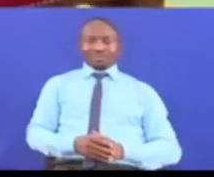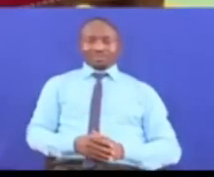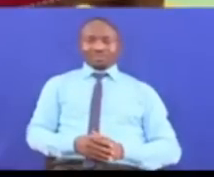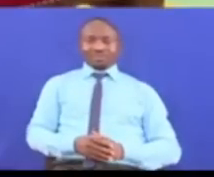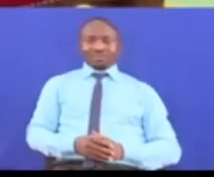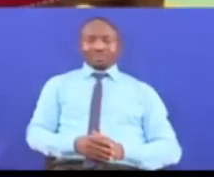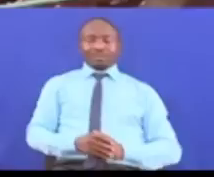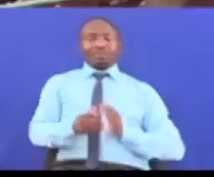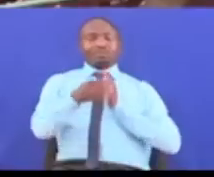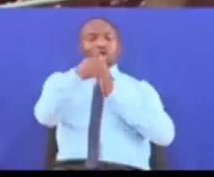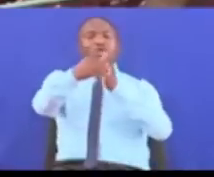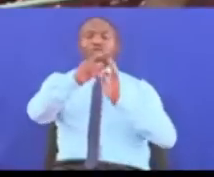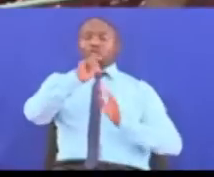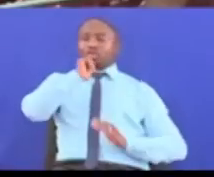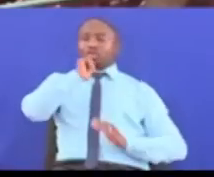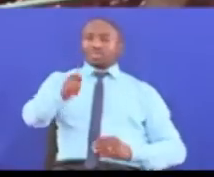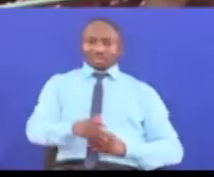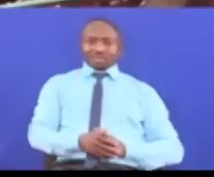wa